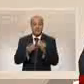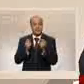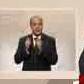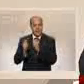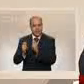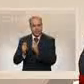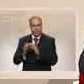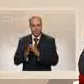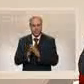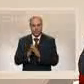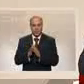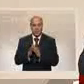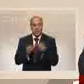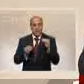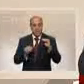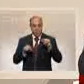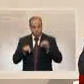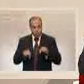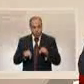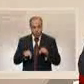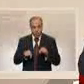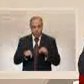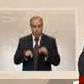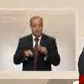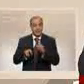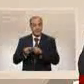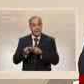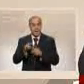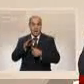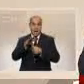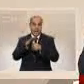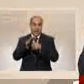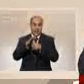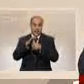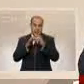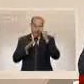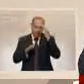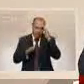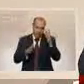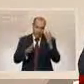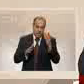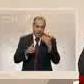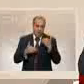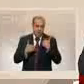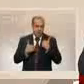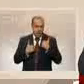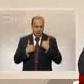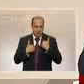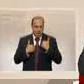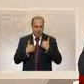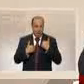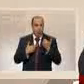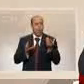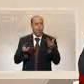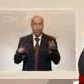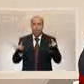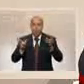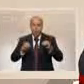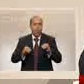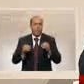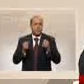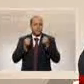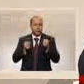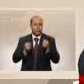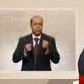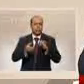سياسي اضافتي اليوم صلاحيات الرئيس المتعارف عليها كوني مش نوظف جميع امكانياتي